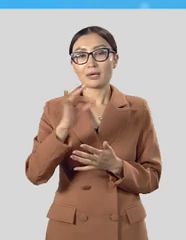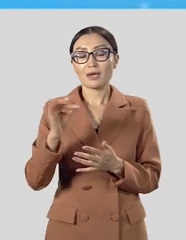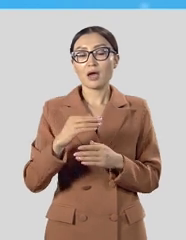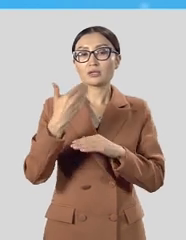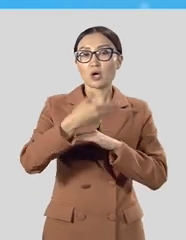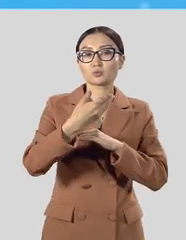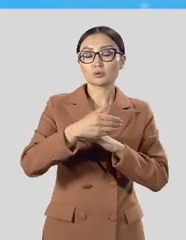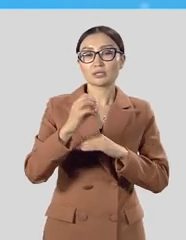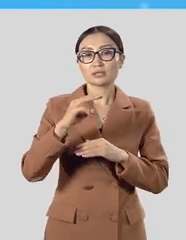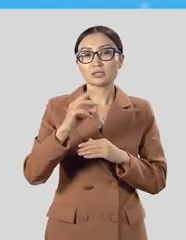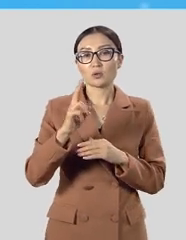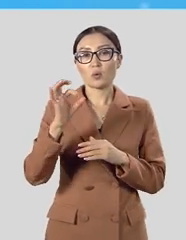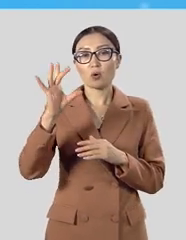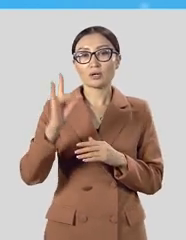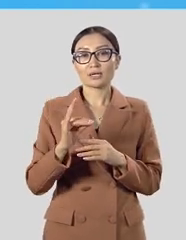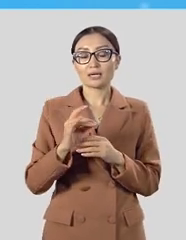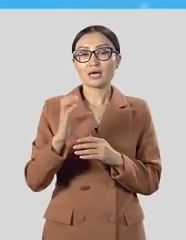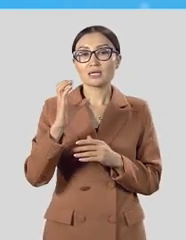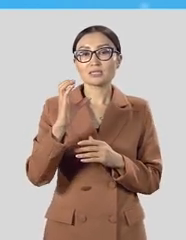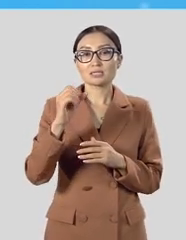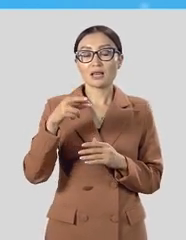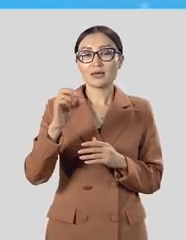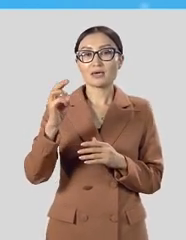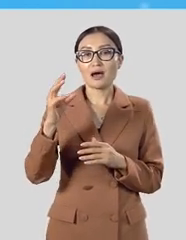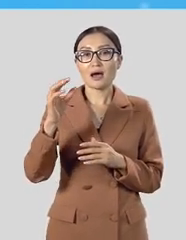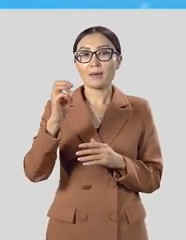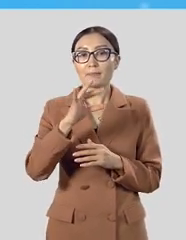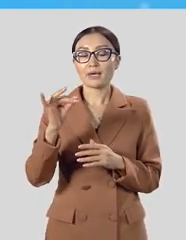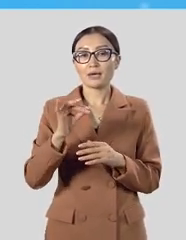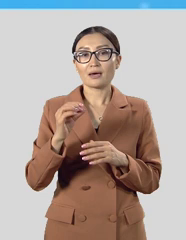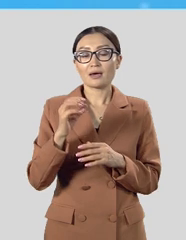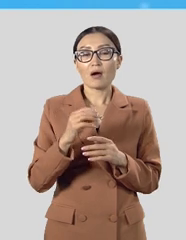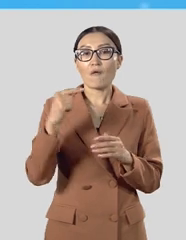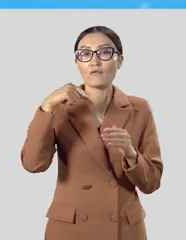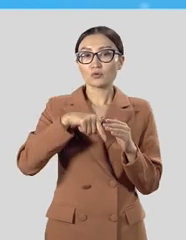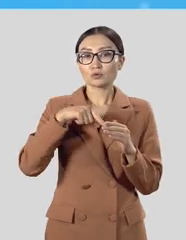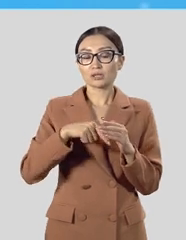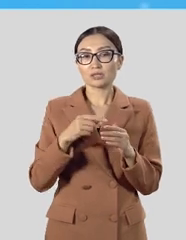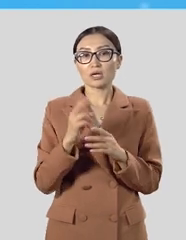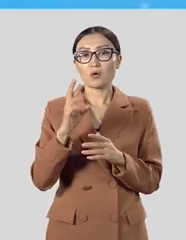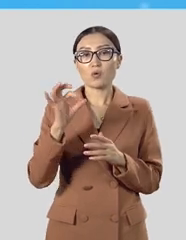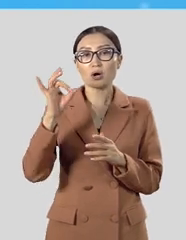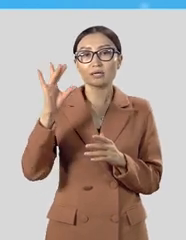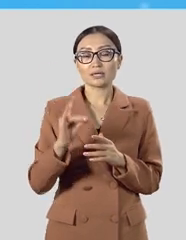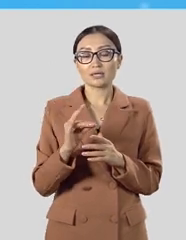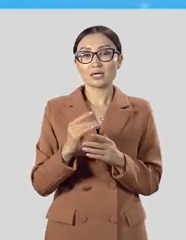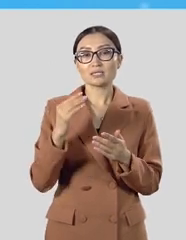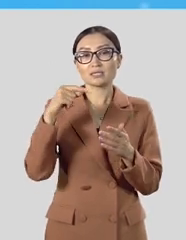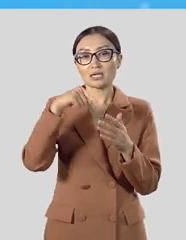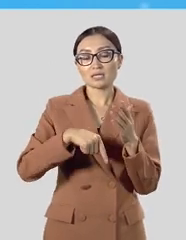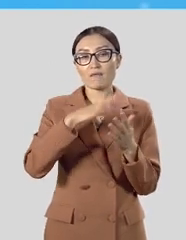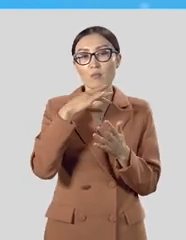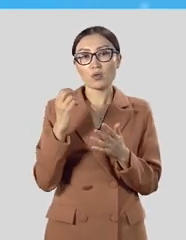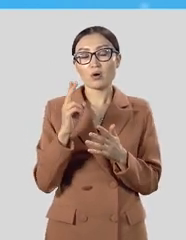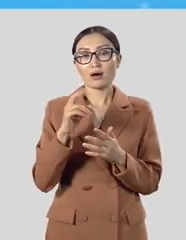коры представлена слоями клеток покровной и механической ткани. Внутренняя часть коры, в составе которой много